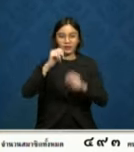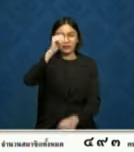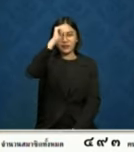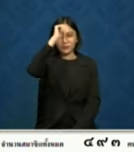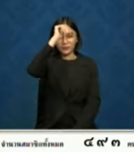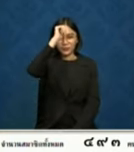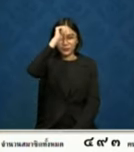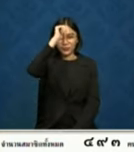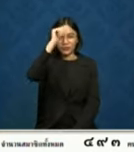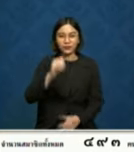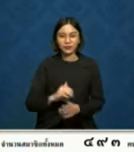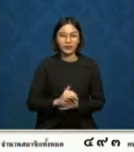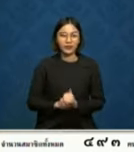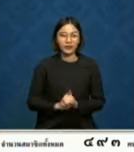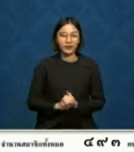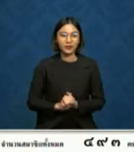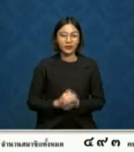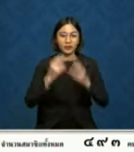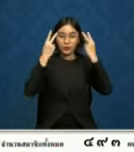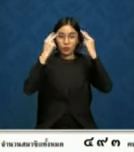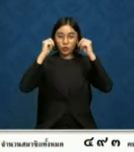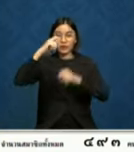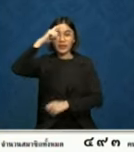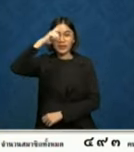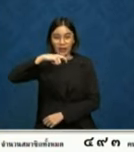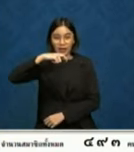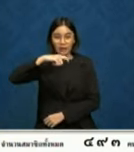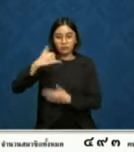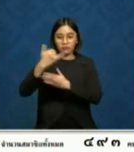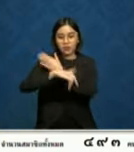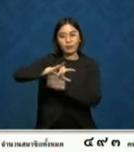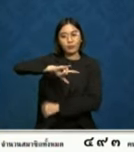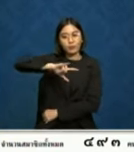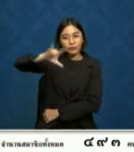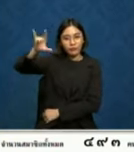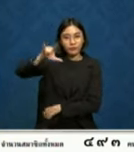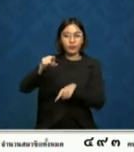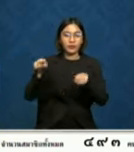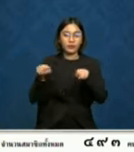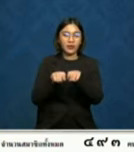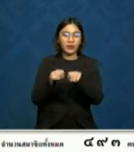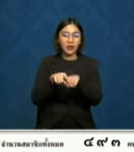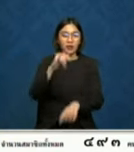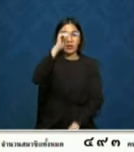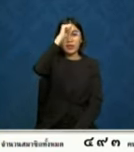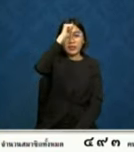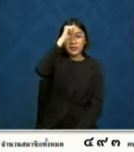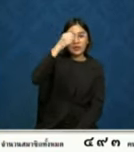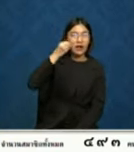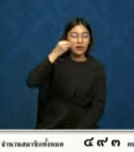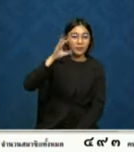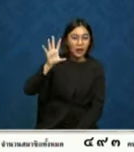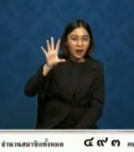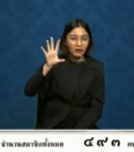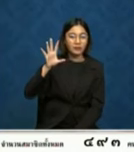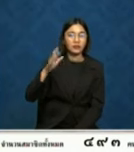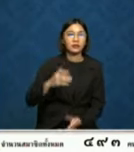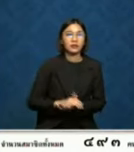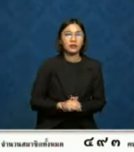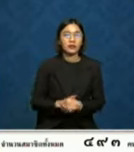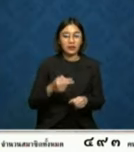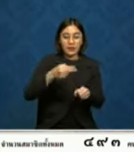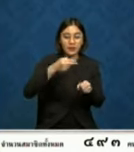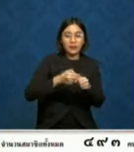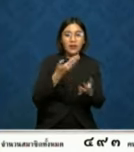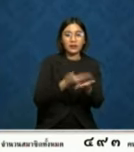อินเดียนายมนตรีไทยไปต่างประเทศเหมือนกันอินเดียกลับบ้านได้น้ำ